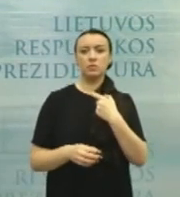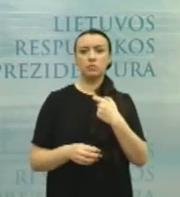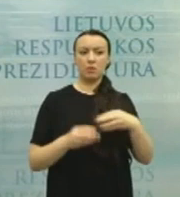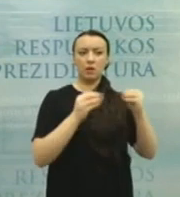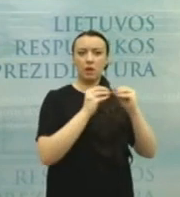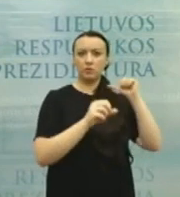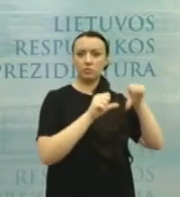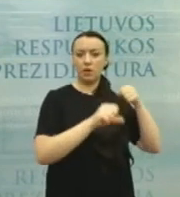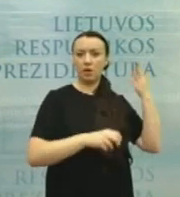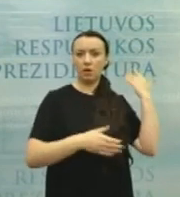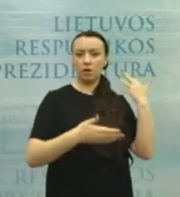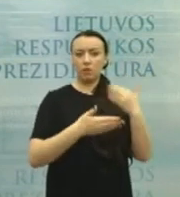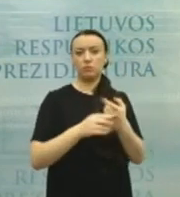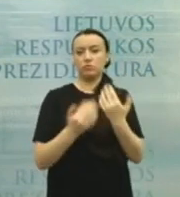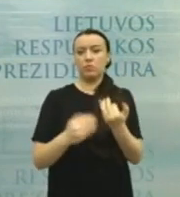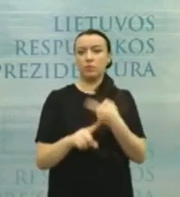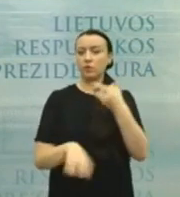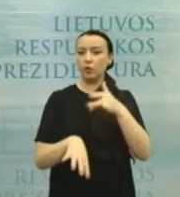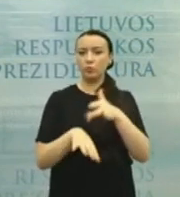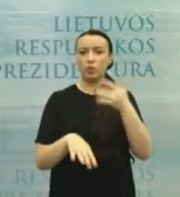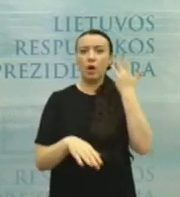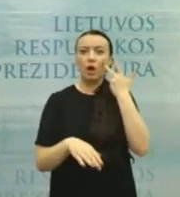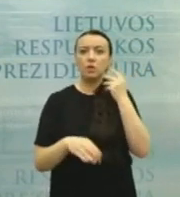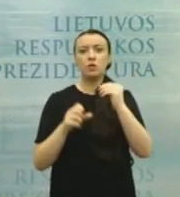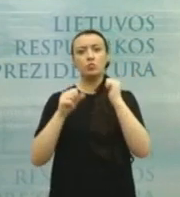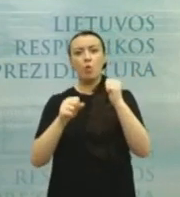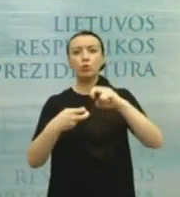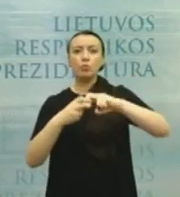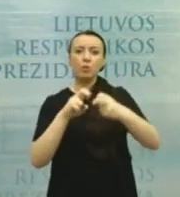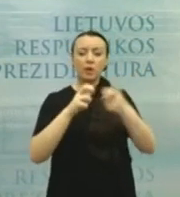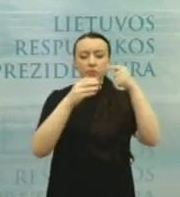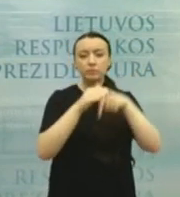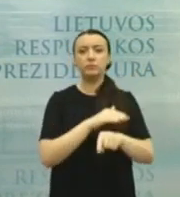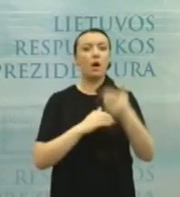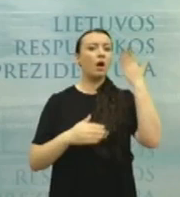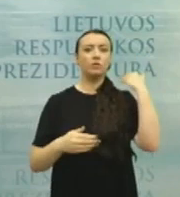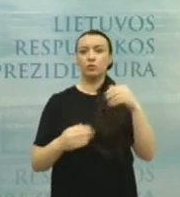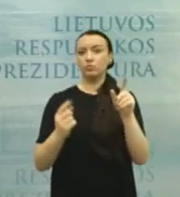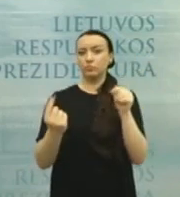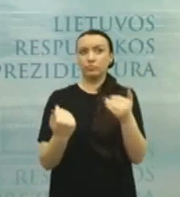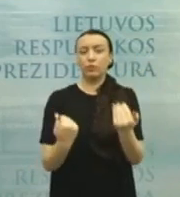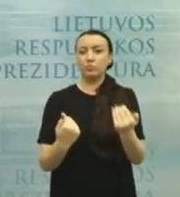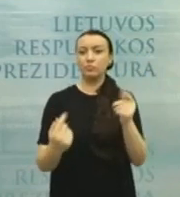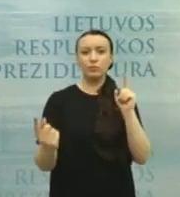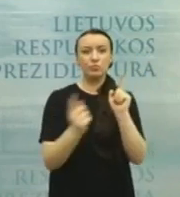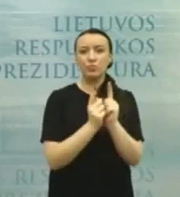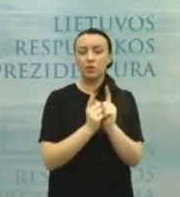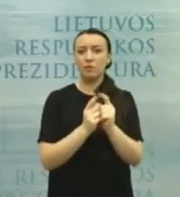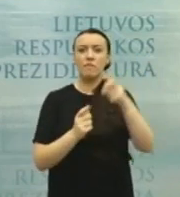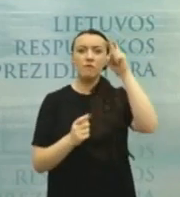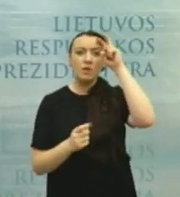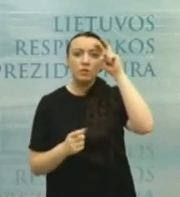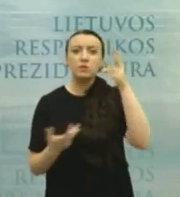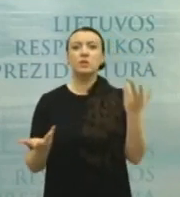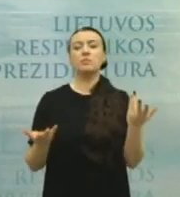paskutinius 10 metų, kai yra gvildenamos sporto problematikos. Anksčiau tokių susitikimų netgi